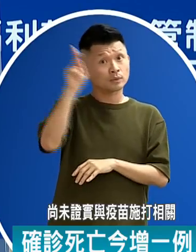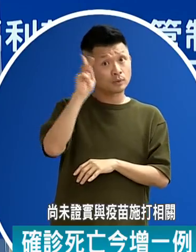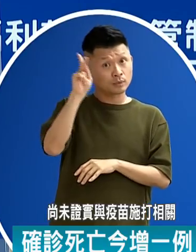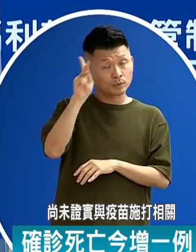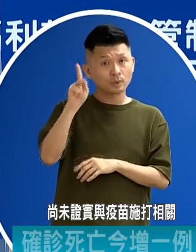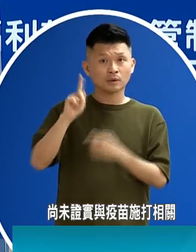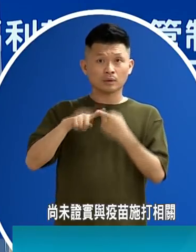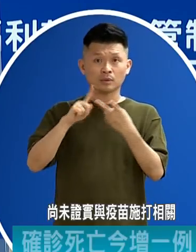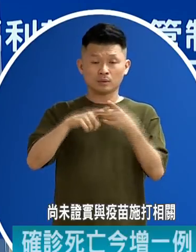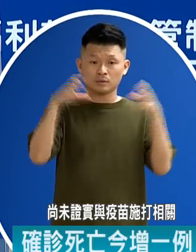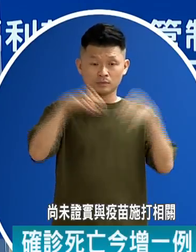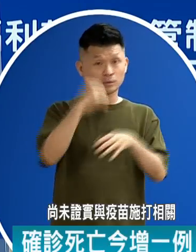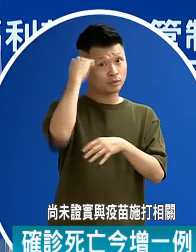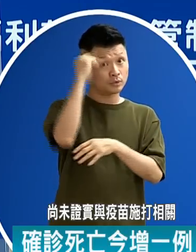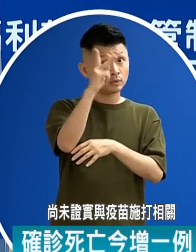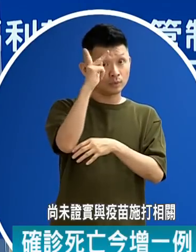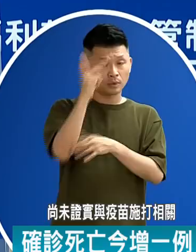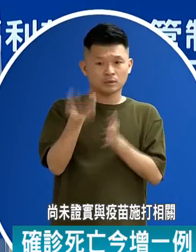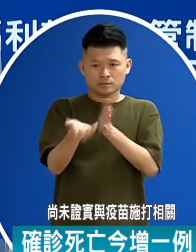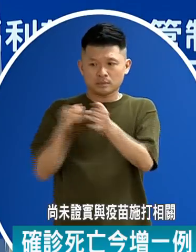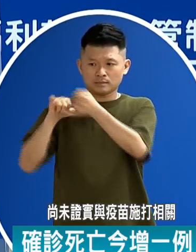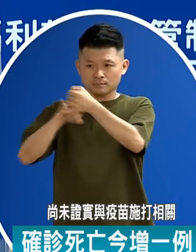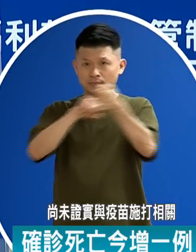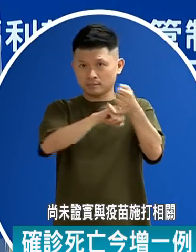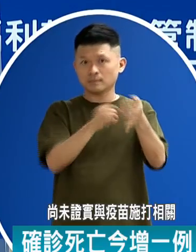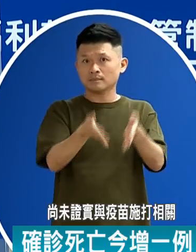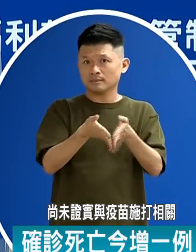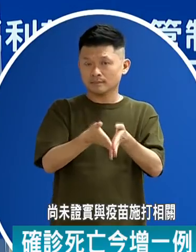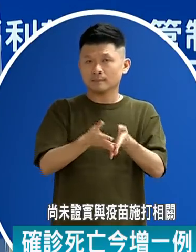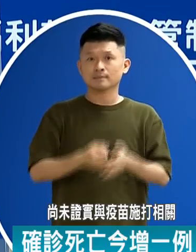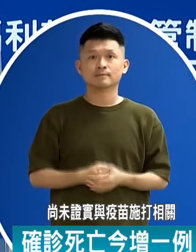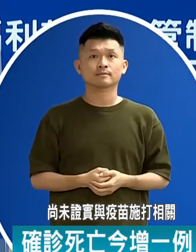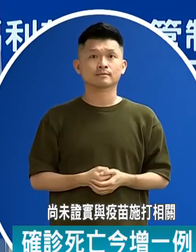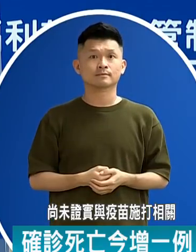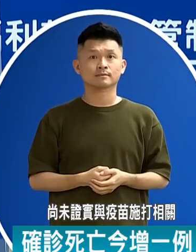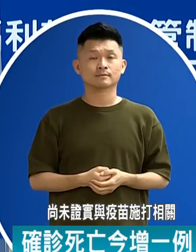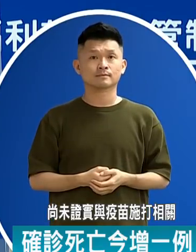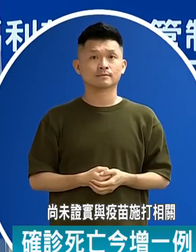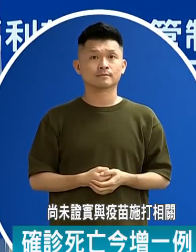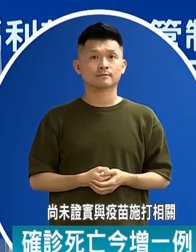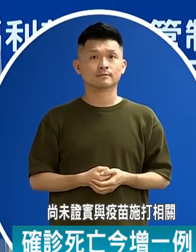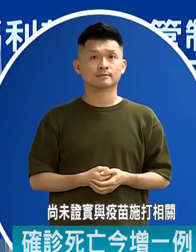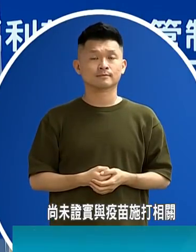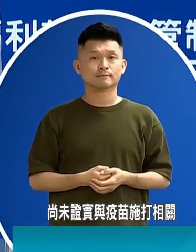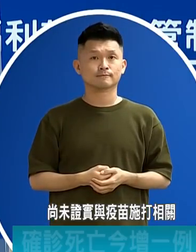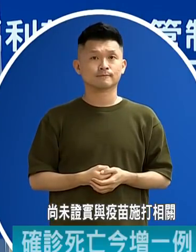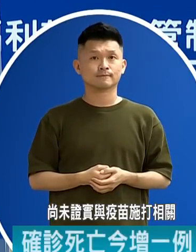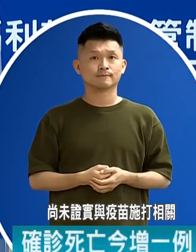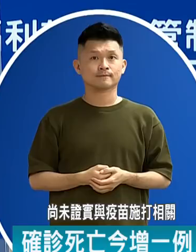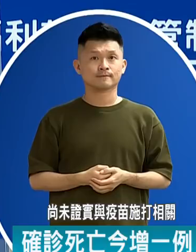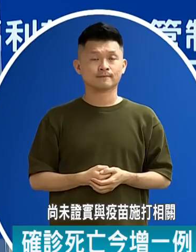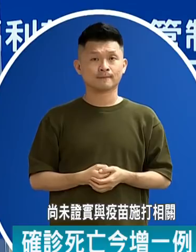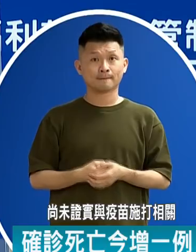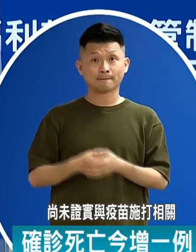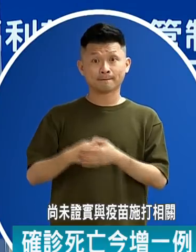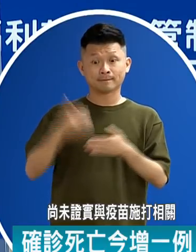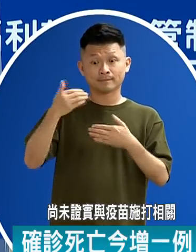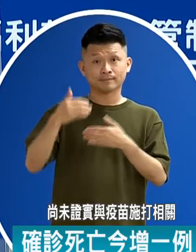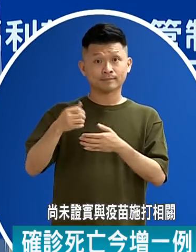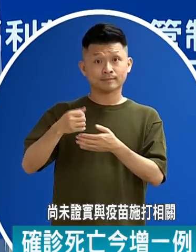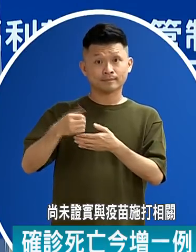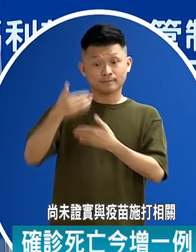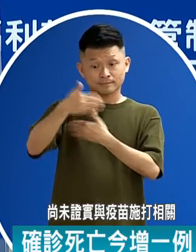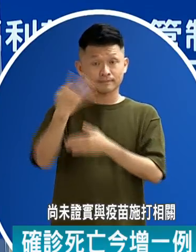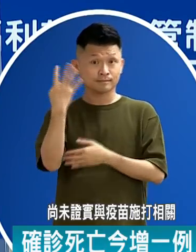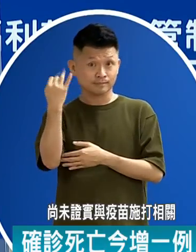要入住集中旅馆要事先订好。好，那这是用这基本上我们有多少的量能才